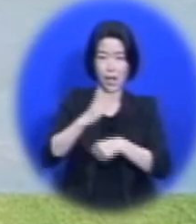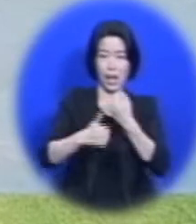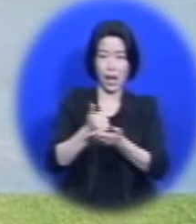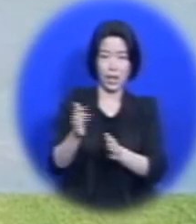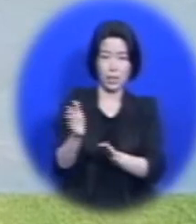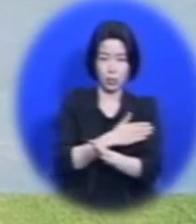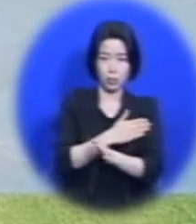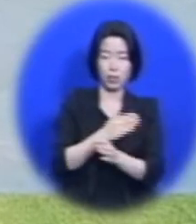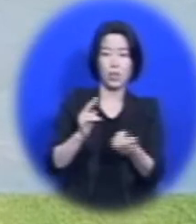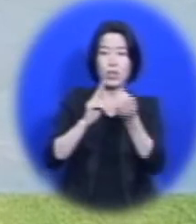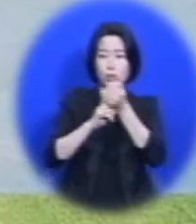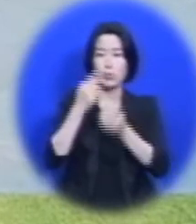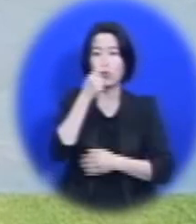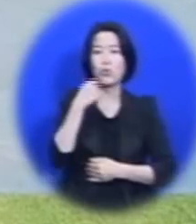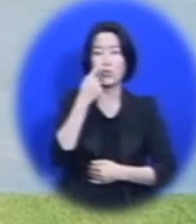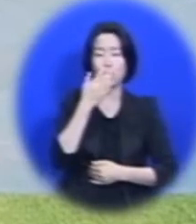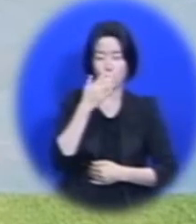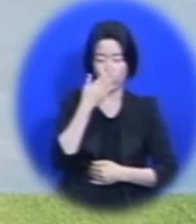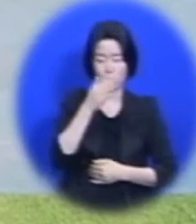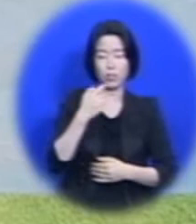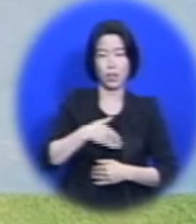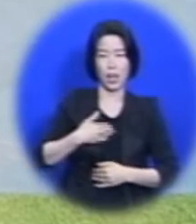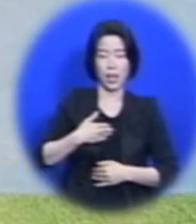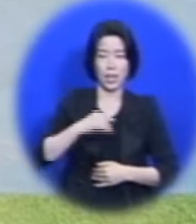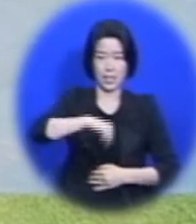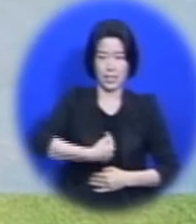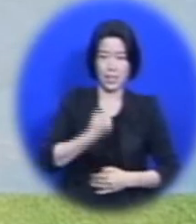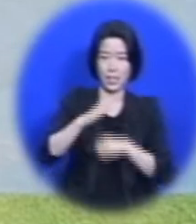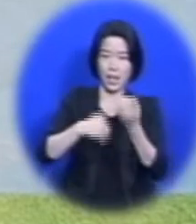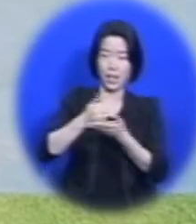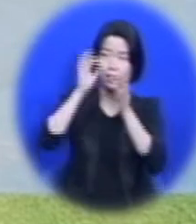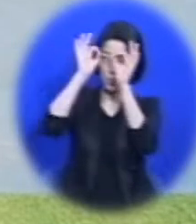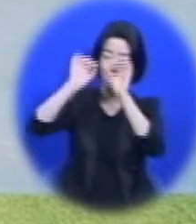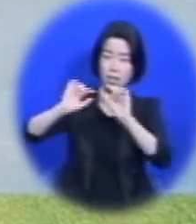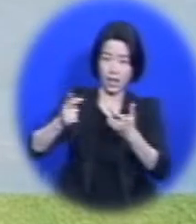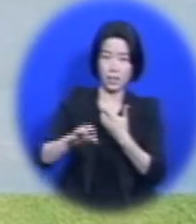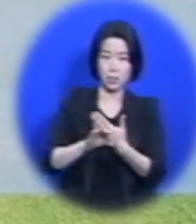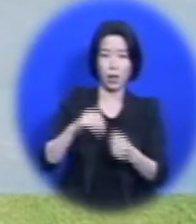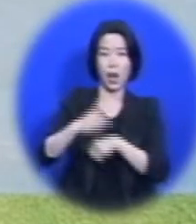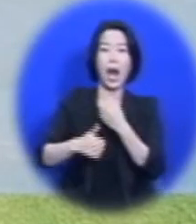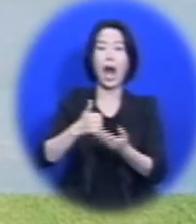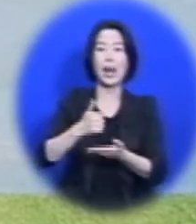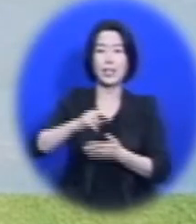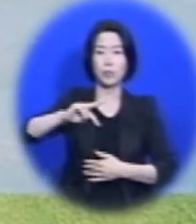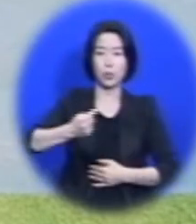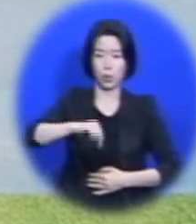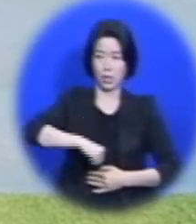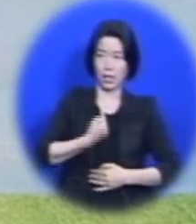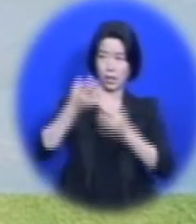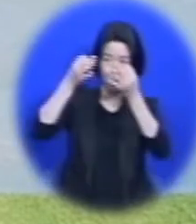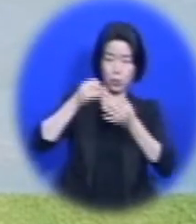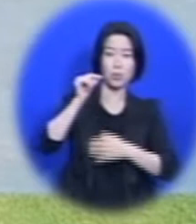하나님으로부터 숨을 수 있는 줄로 생각한 거죠. 자기가 하나님을 안 보면 하나님도 자기를 못 보는 줄로 생각을 하는